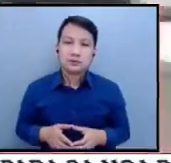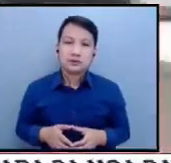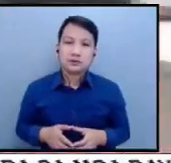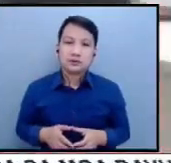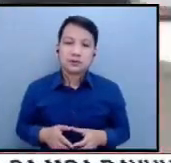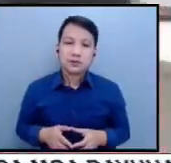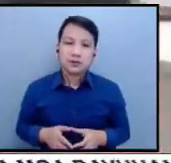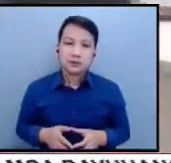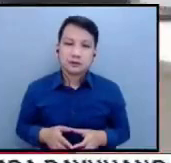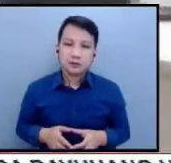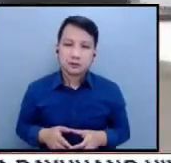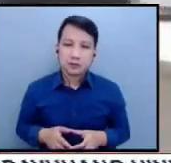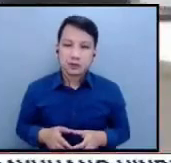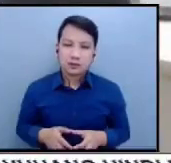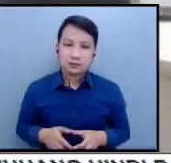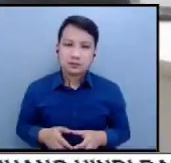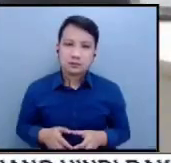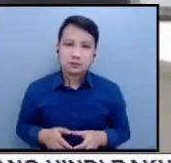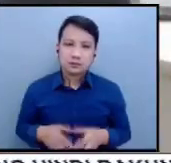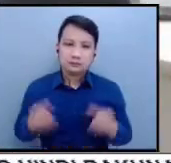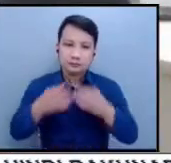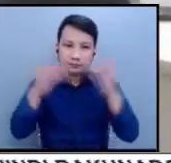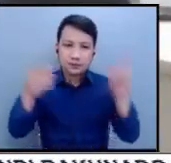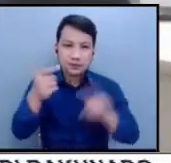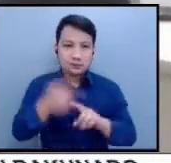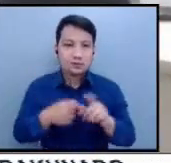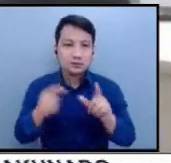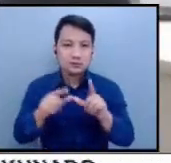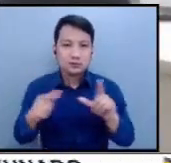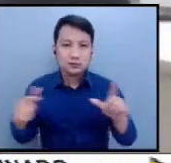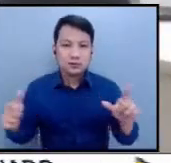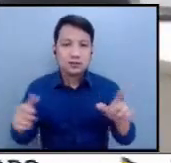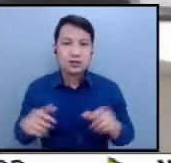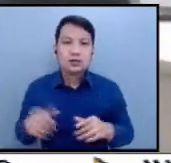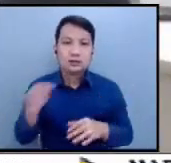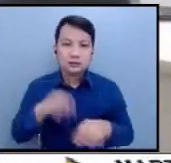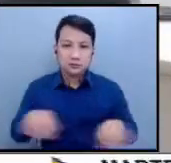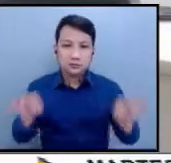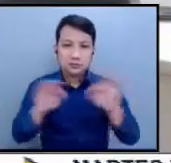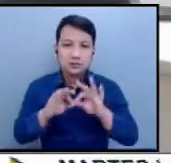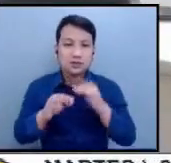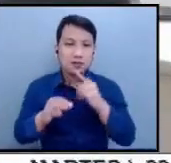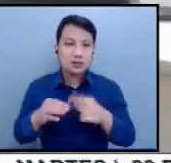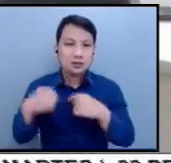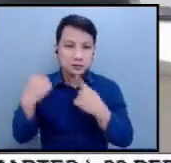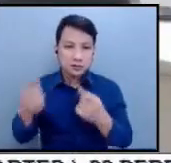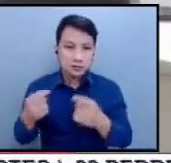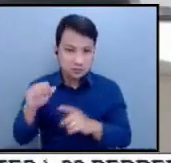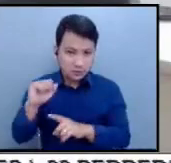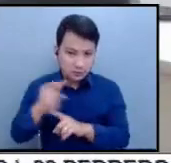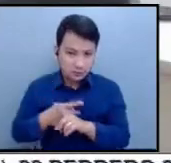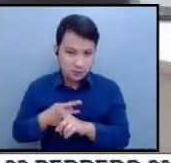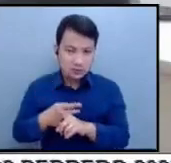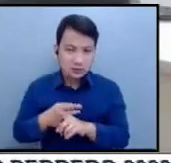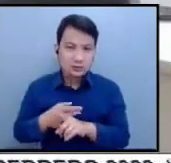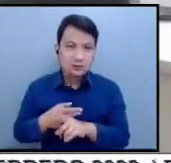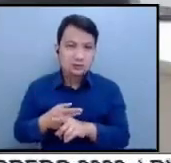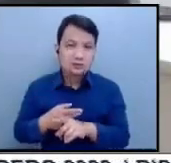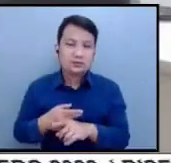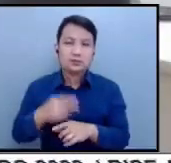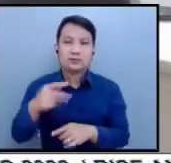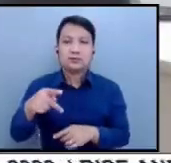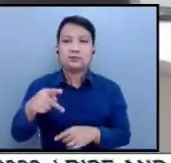Ang pagdiriwang po ng buwan ng panitikan ay atin pong ipinagdiriwang tuwing buwan ng Abril sa bisa ng proklamasyon